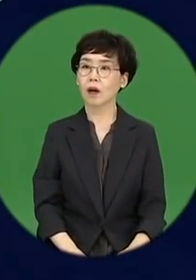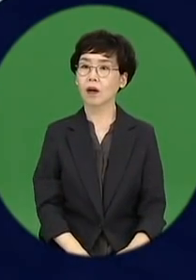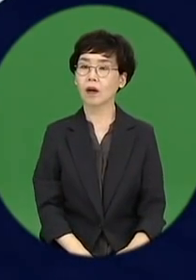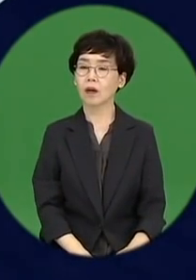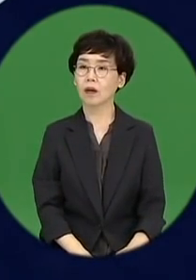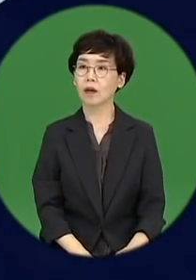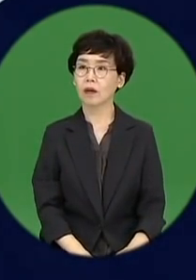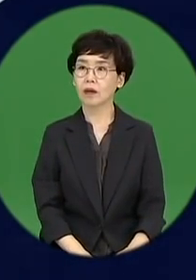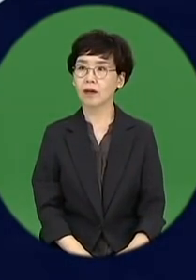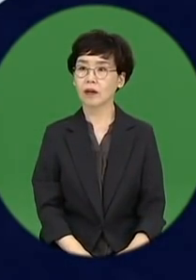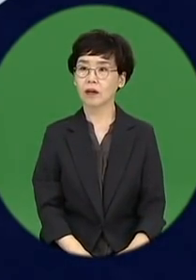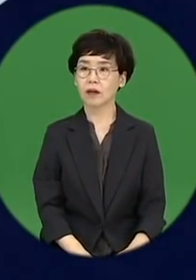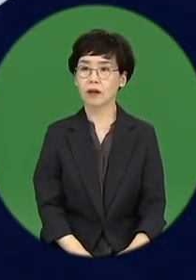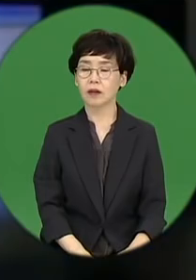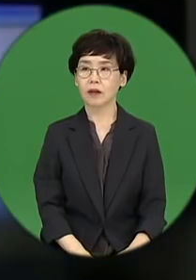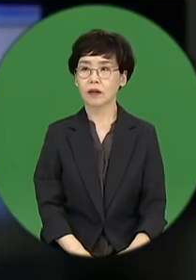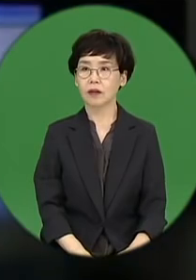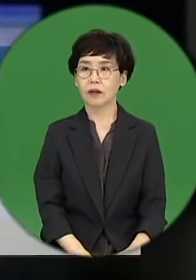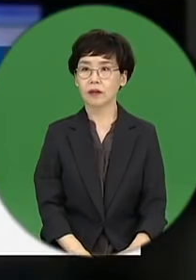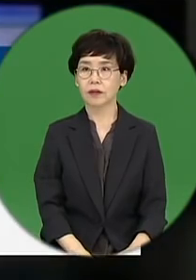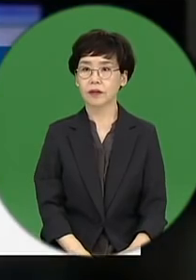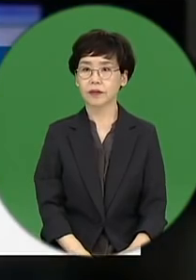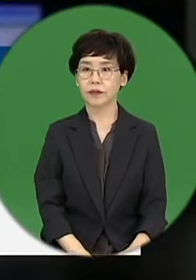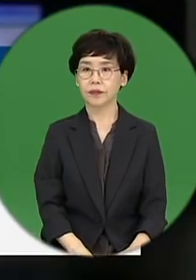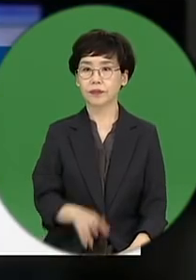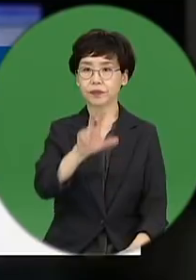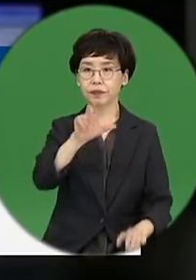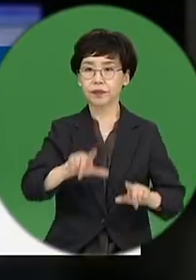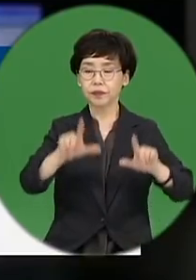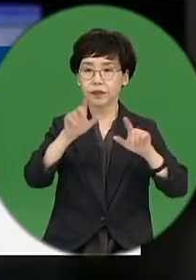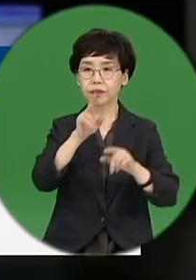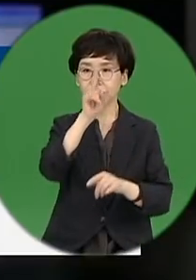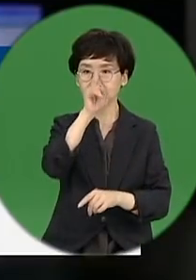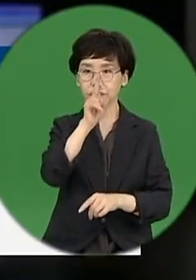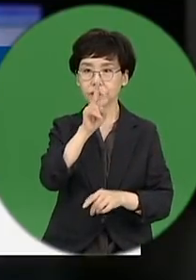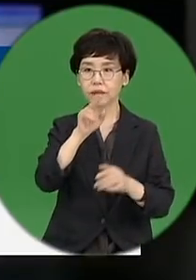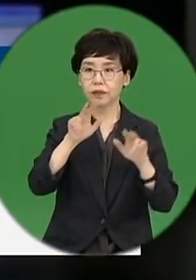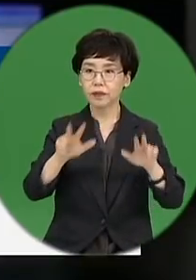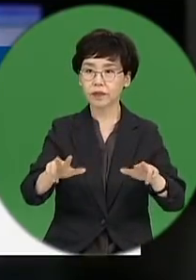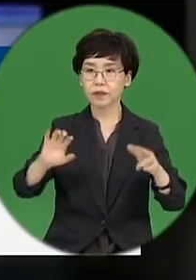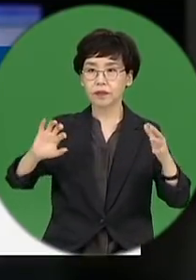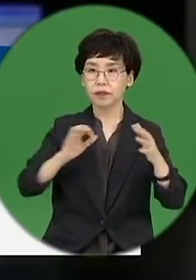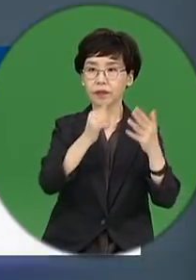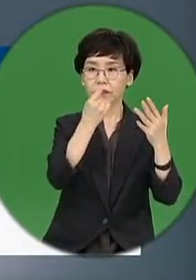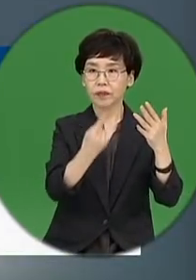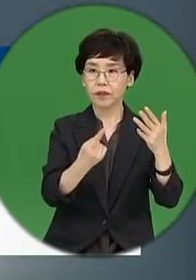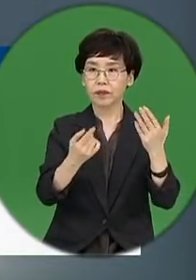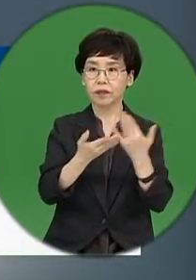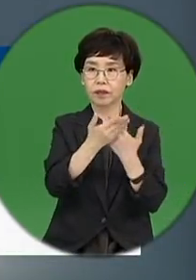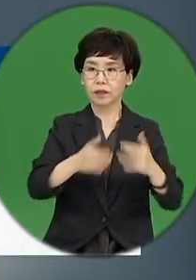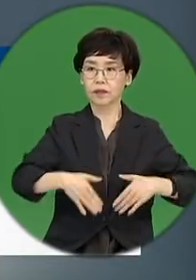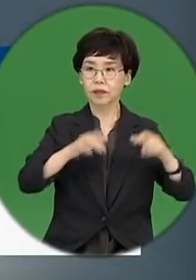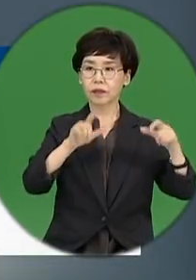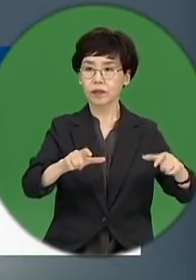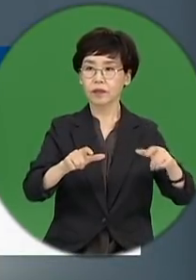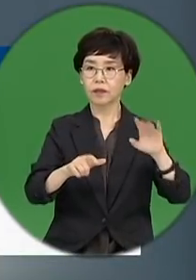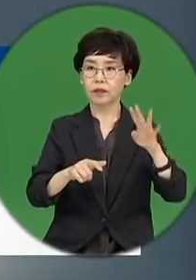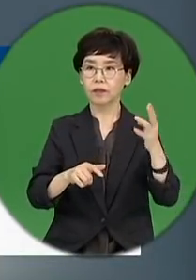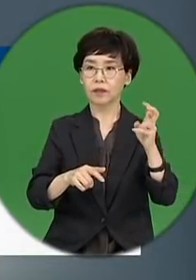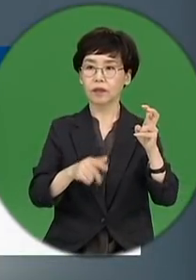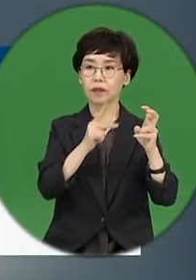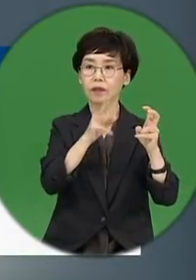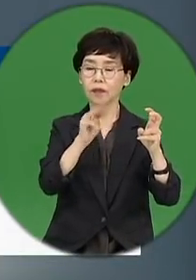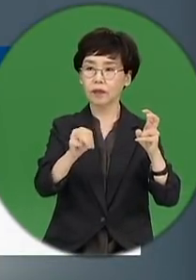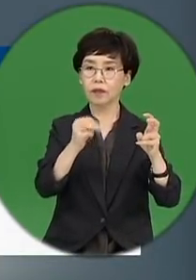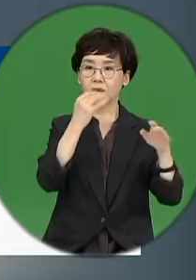소문가의 구체적인 얘기를 들어보겠습니다. 25일 12시 현재 태풍 바람은 제주도 남쪽 420km 부근